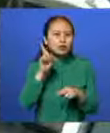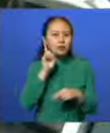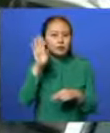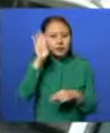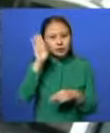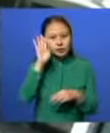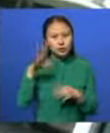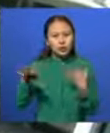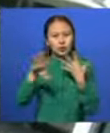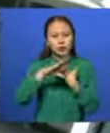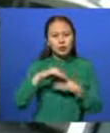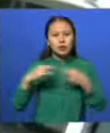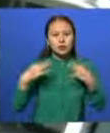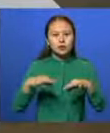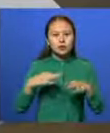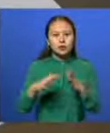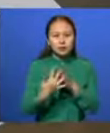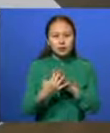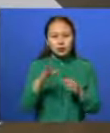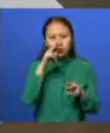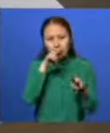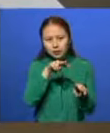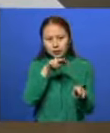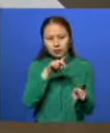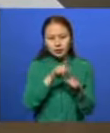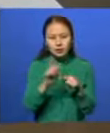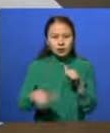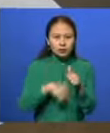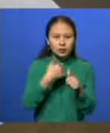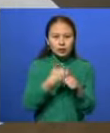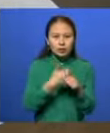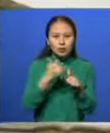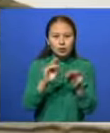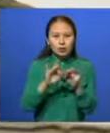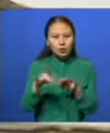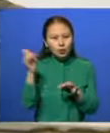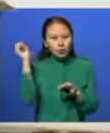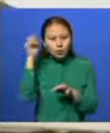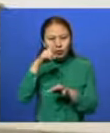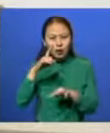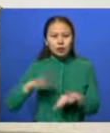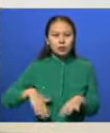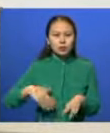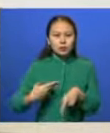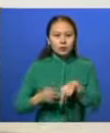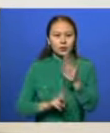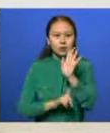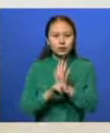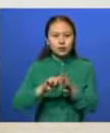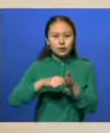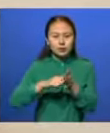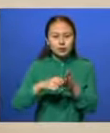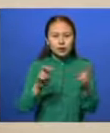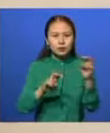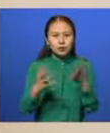жігіттер. Олар алдымен ауладағы көліктерді сыртынан бақылап, дабылдық дыбыстағышы бар жоғын анықтаған. Сосын есігін сәйкес